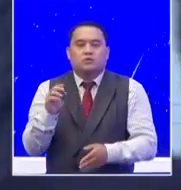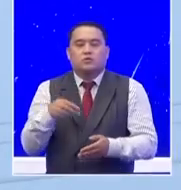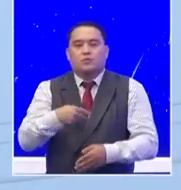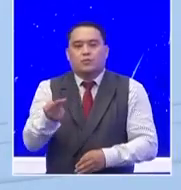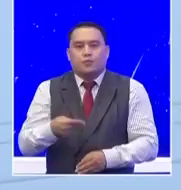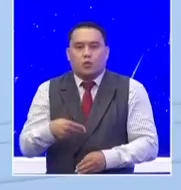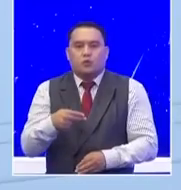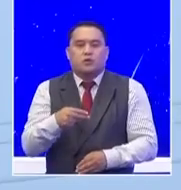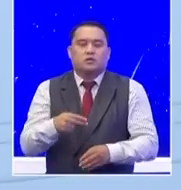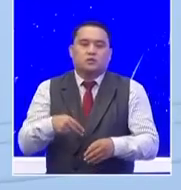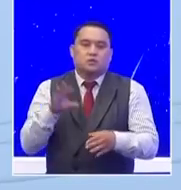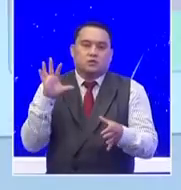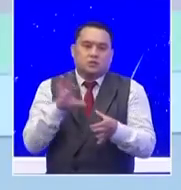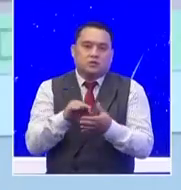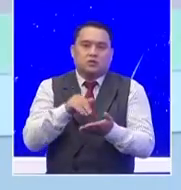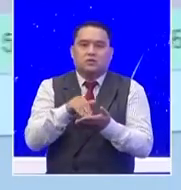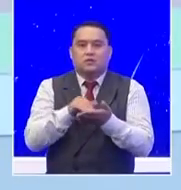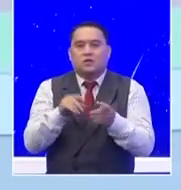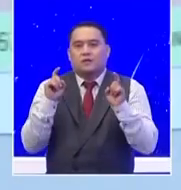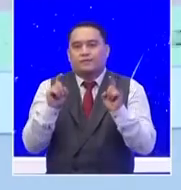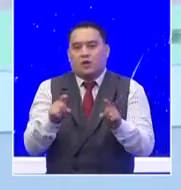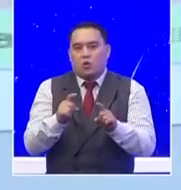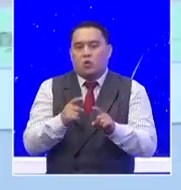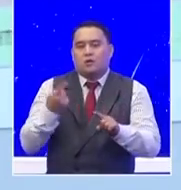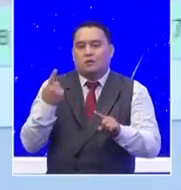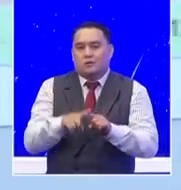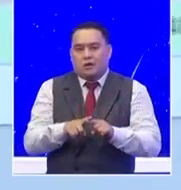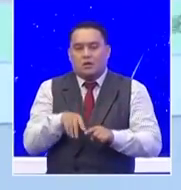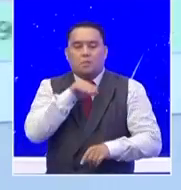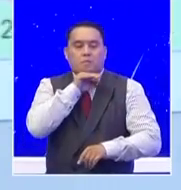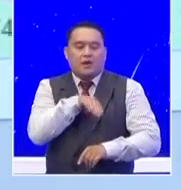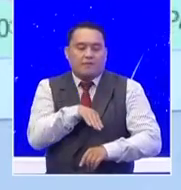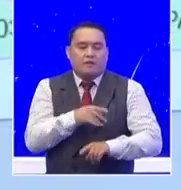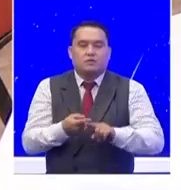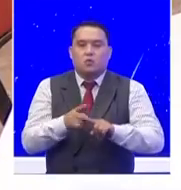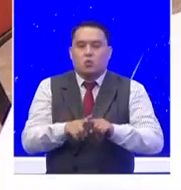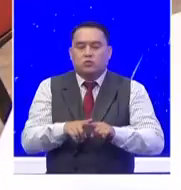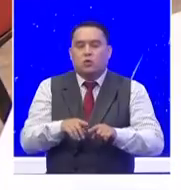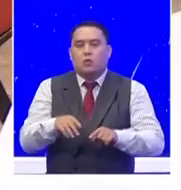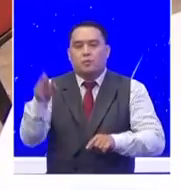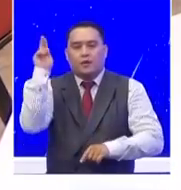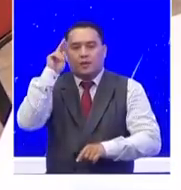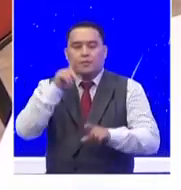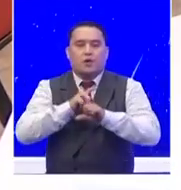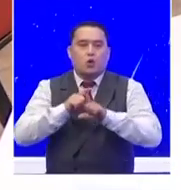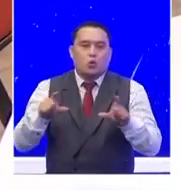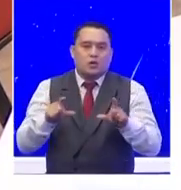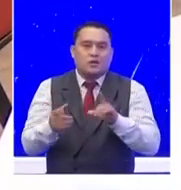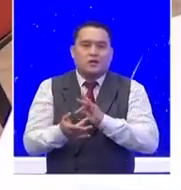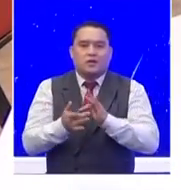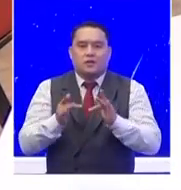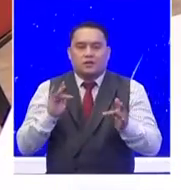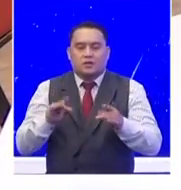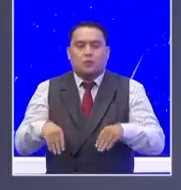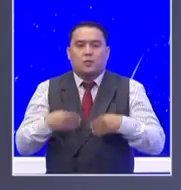арқылы тіркеу жасауы керек. Бұдан бөлек бүгінде техникалық және кәсіптік орта білімнен кейінгі білім беру ұйымдарында виртуалды кеңес